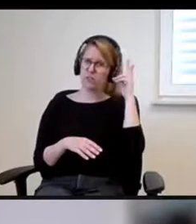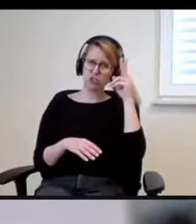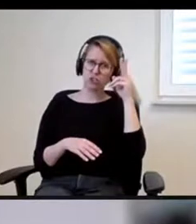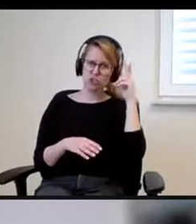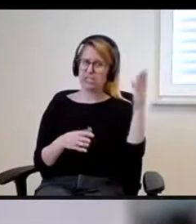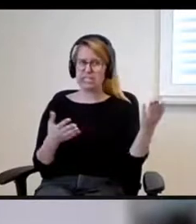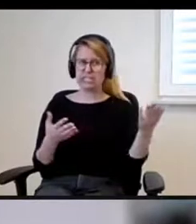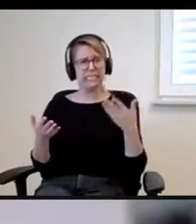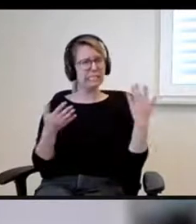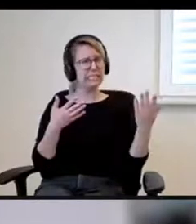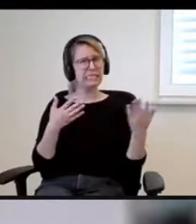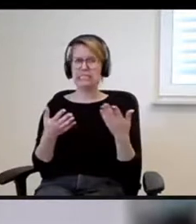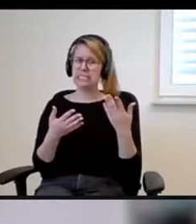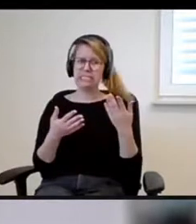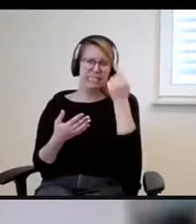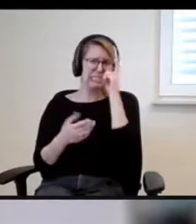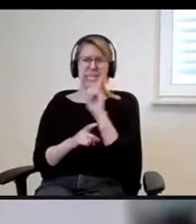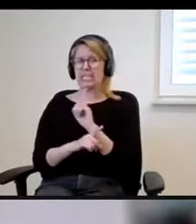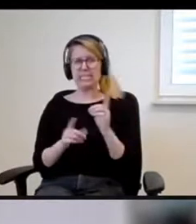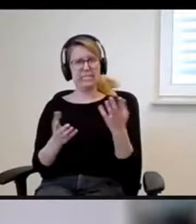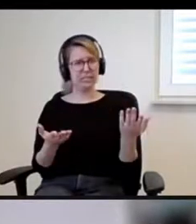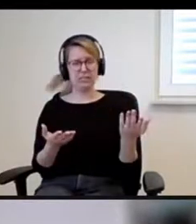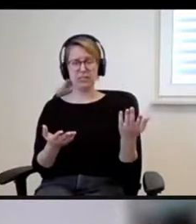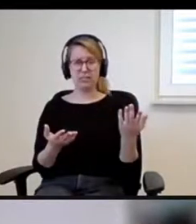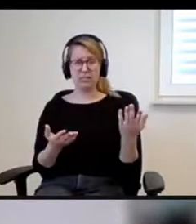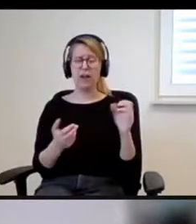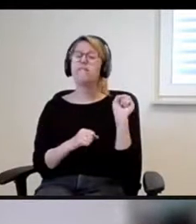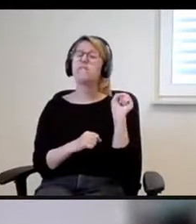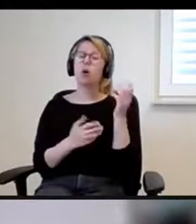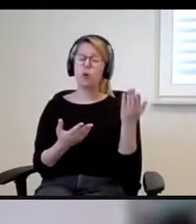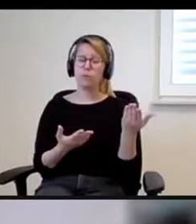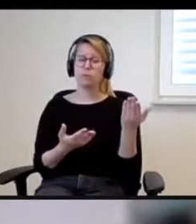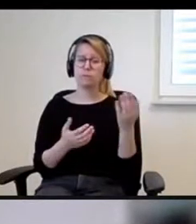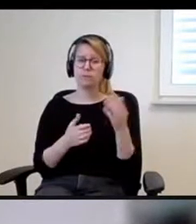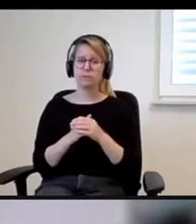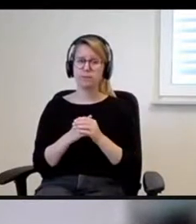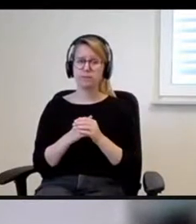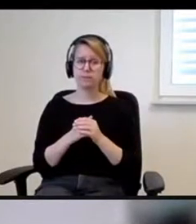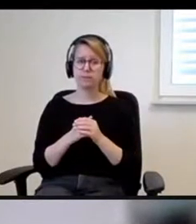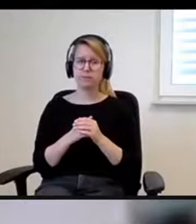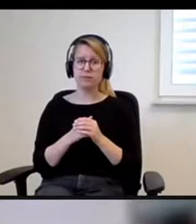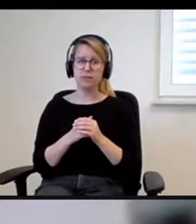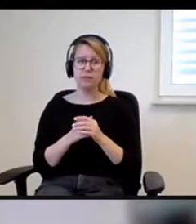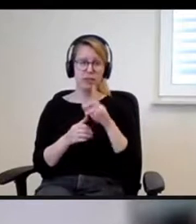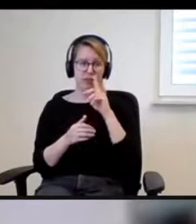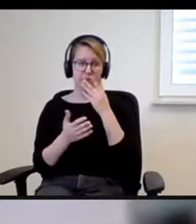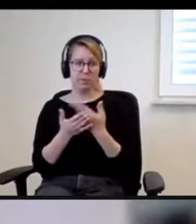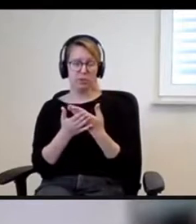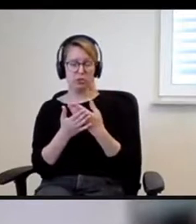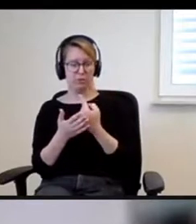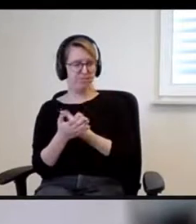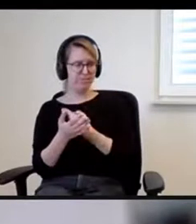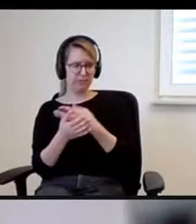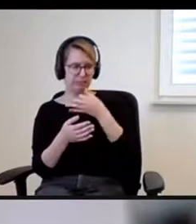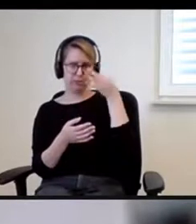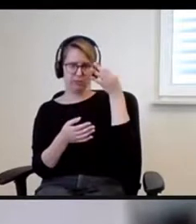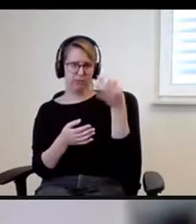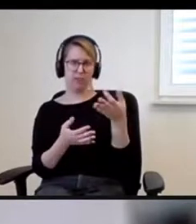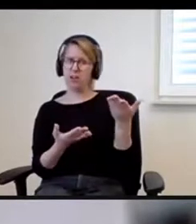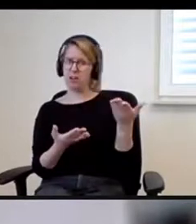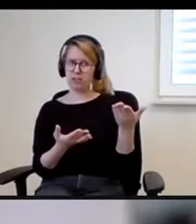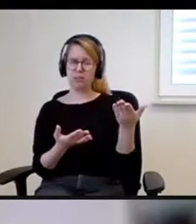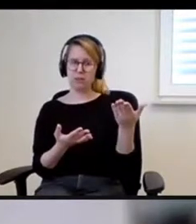que si je vous pose une question, par exemple, est-ce que vous pouvez me donner un seul